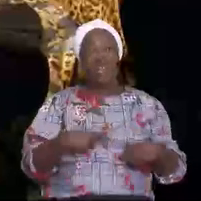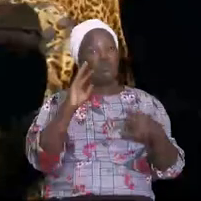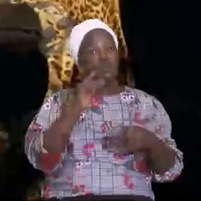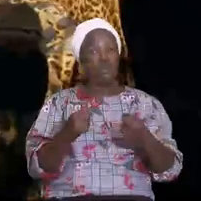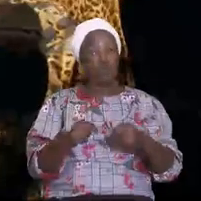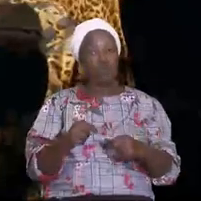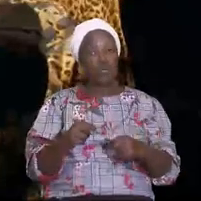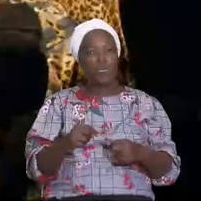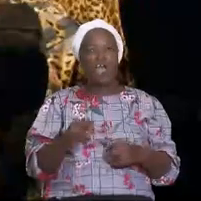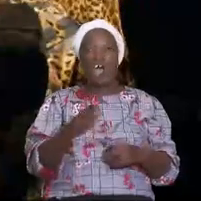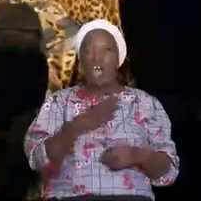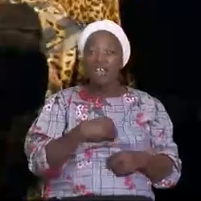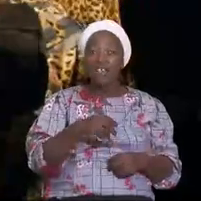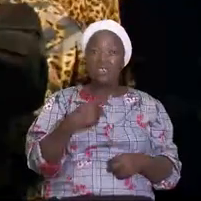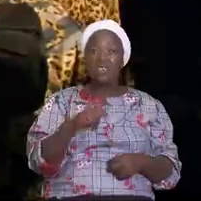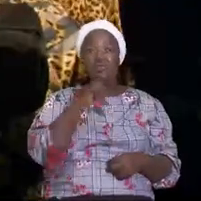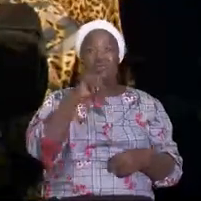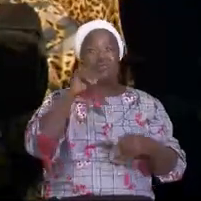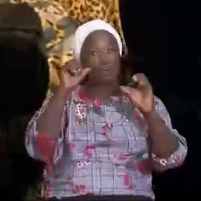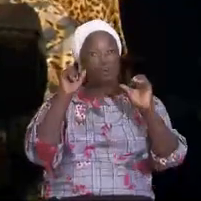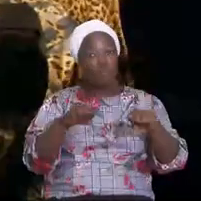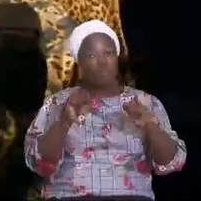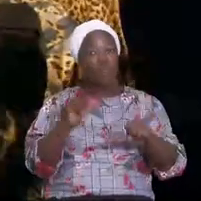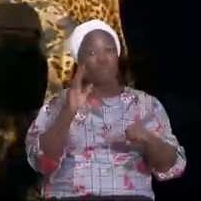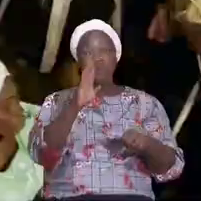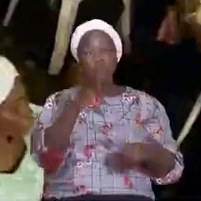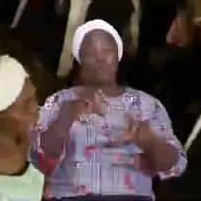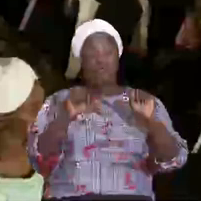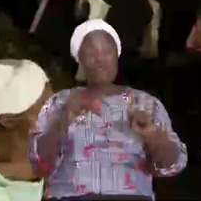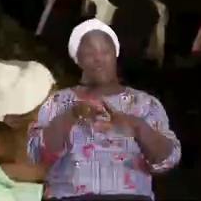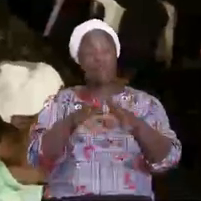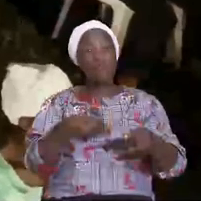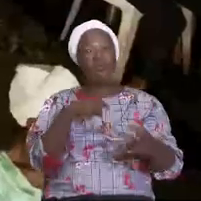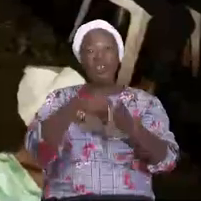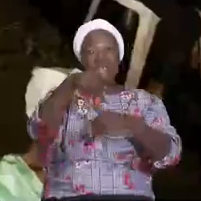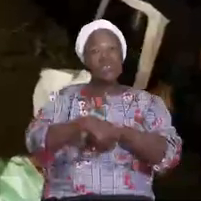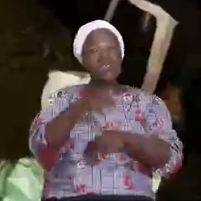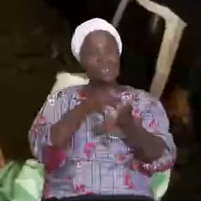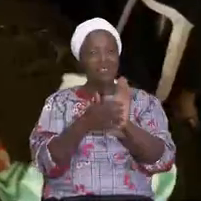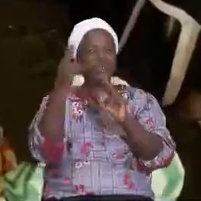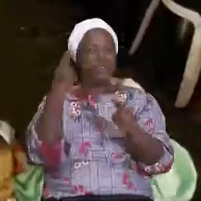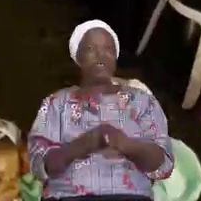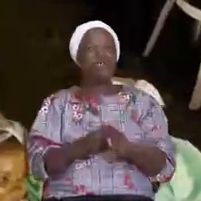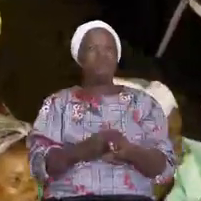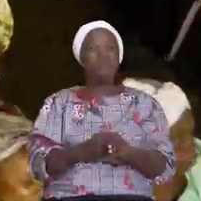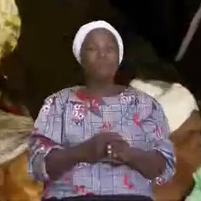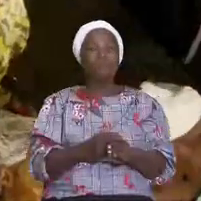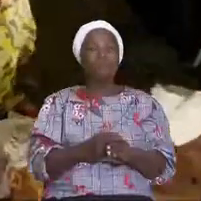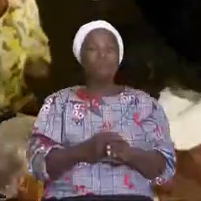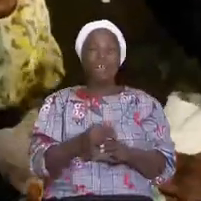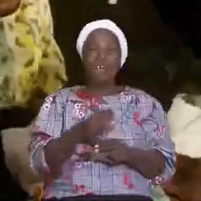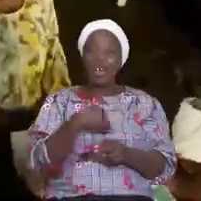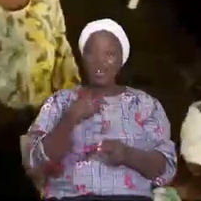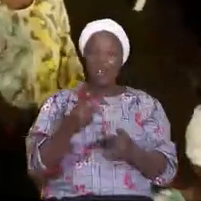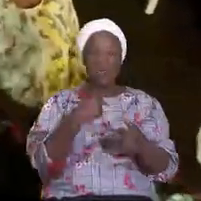venir. La vie de régénération va venir. Et l'impossible sera possible dans